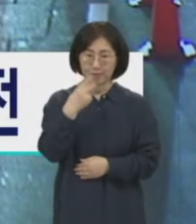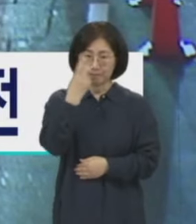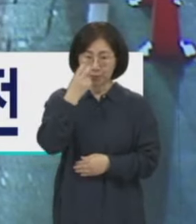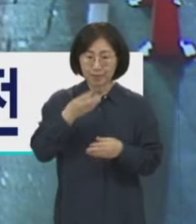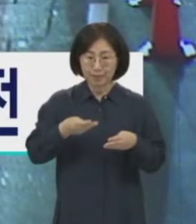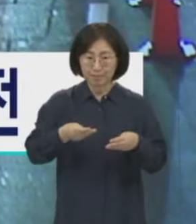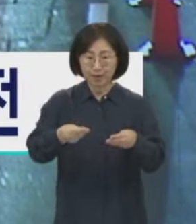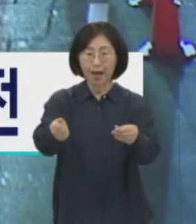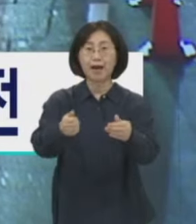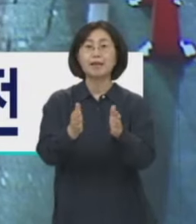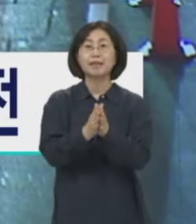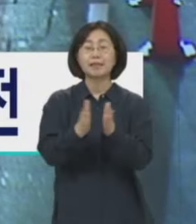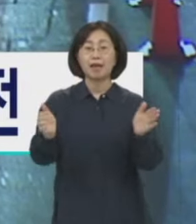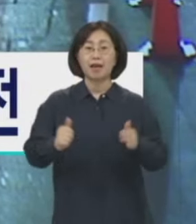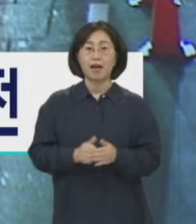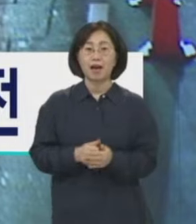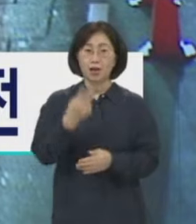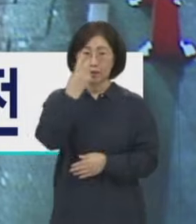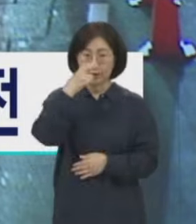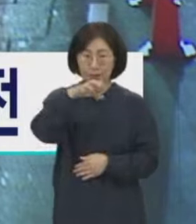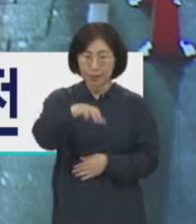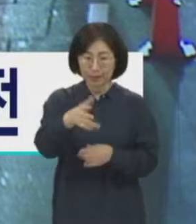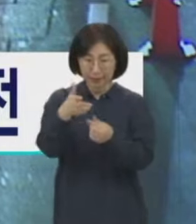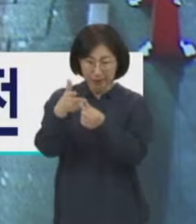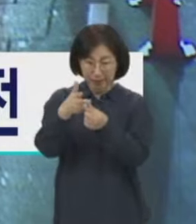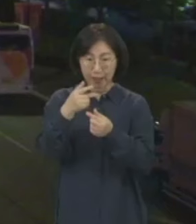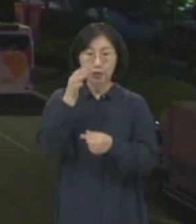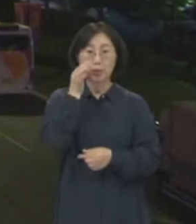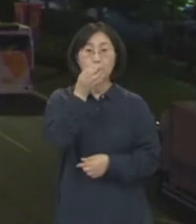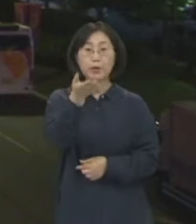박범식 기자가 단속 현장을 동행 취재했습니다.